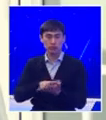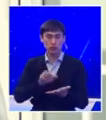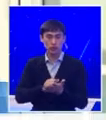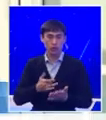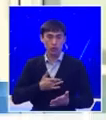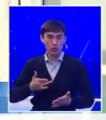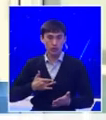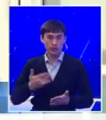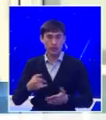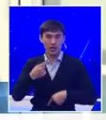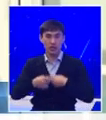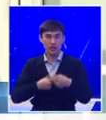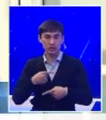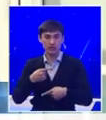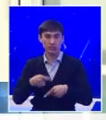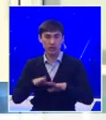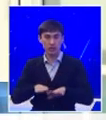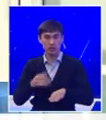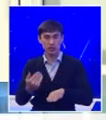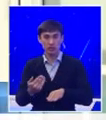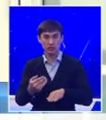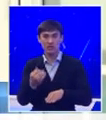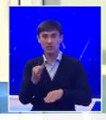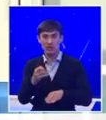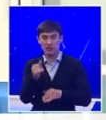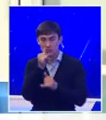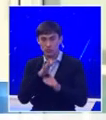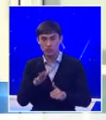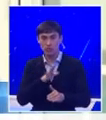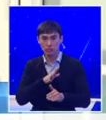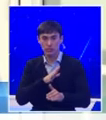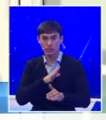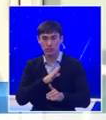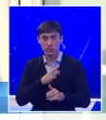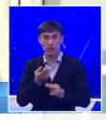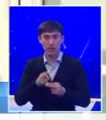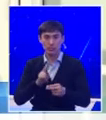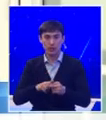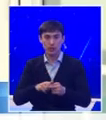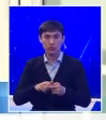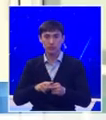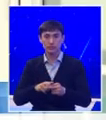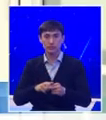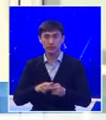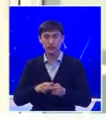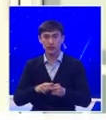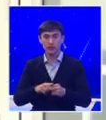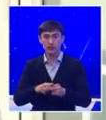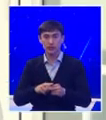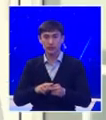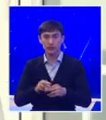уже дальнейшее нахождение даже на ИВЛ невозможно было. Поэтому единственное спасение его было это